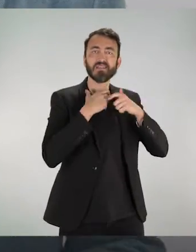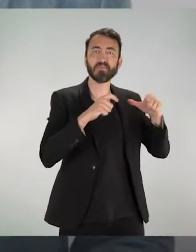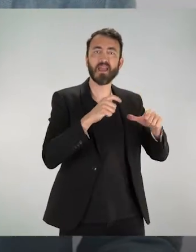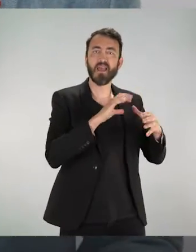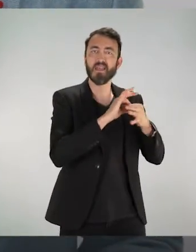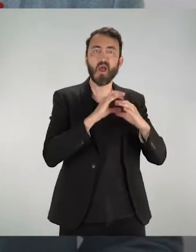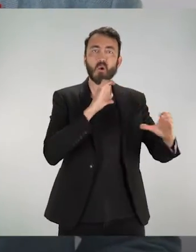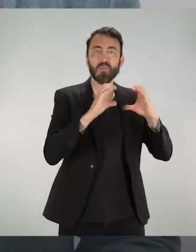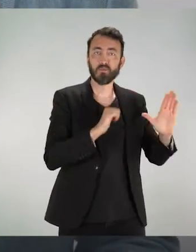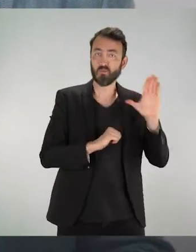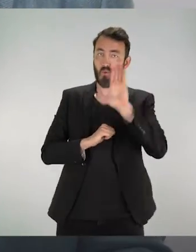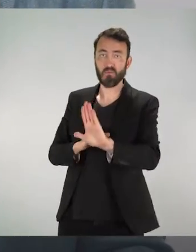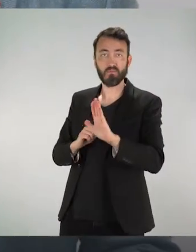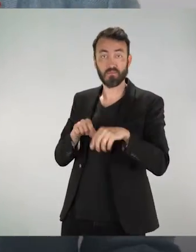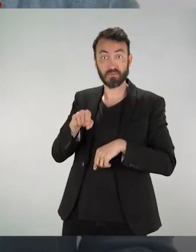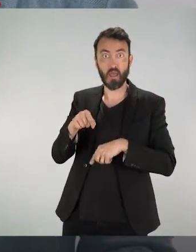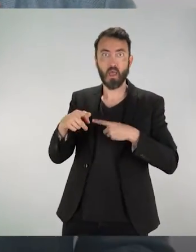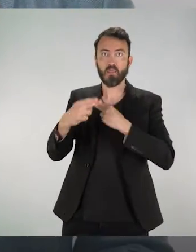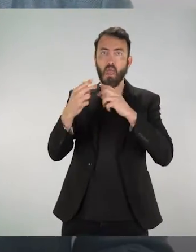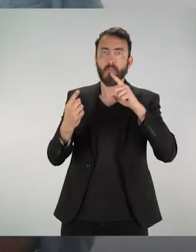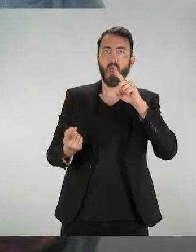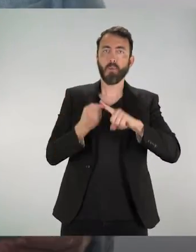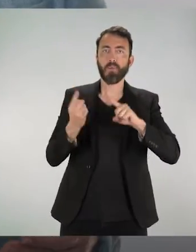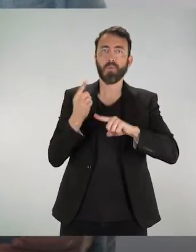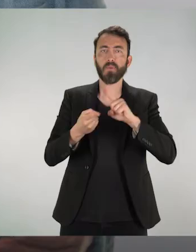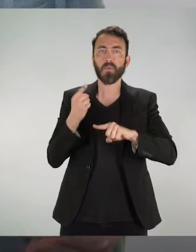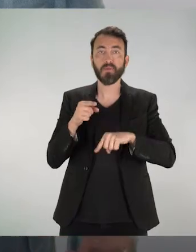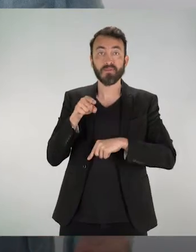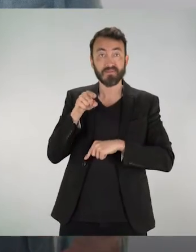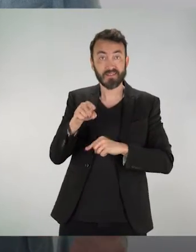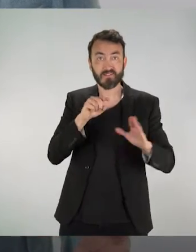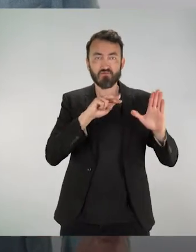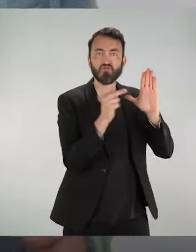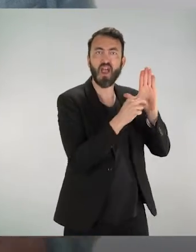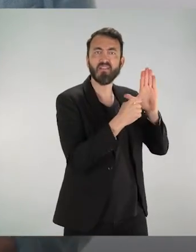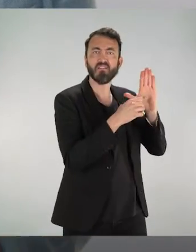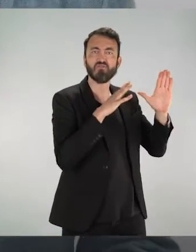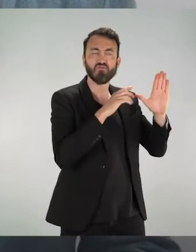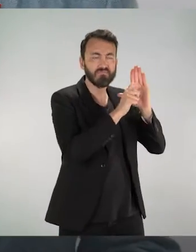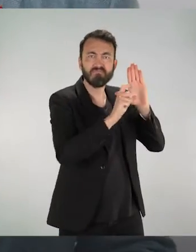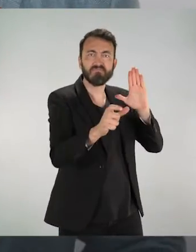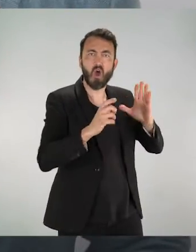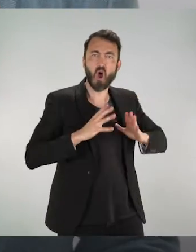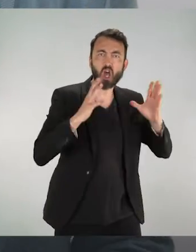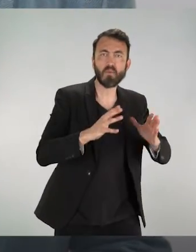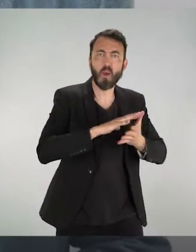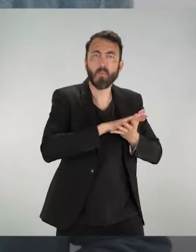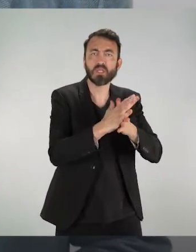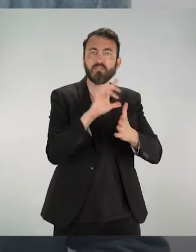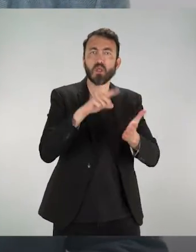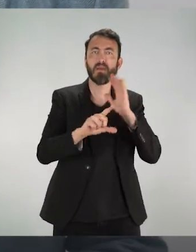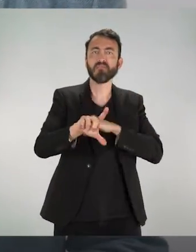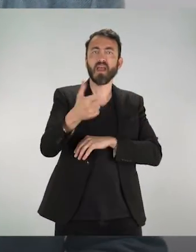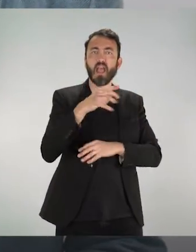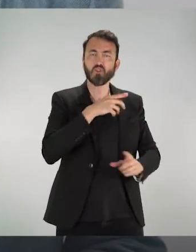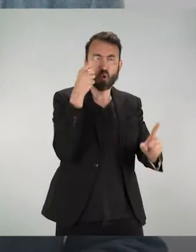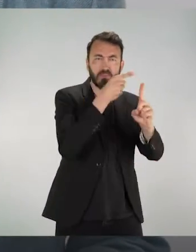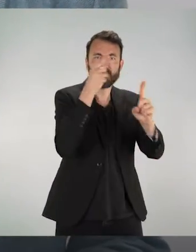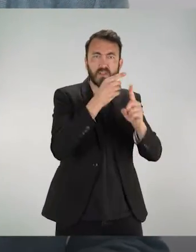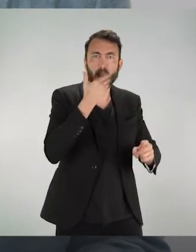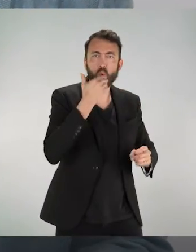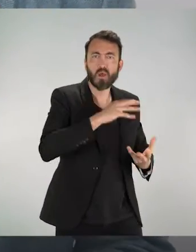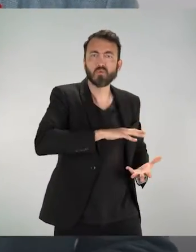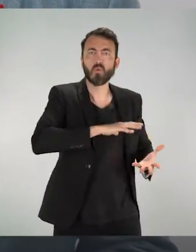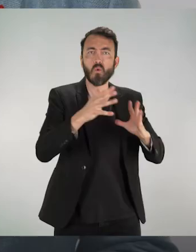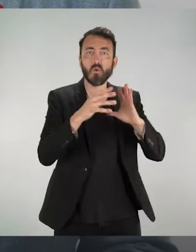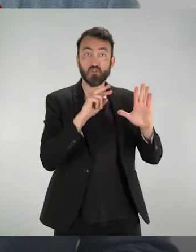un socle d'engagement progressif pour 2021 et des objectifs d'amélioration au long cours. Cette transformation tant attendue des pratiques va